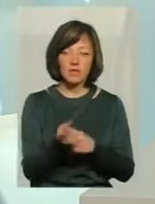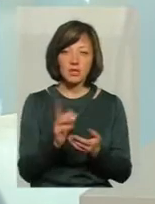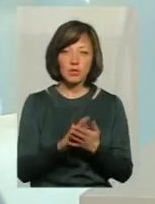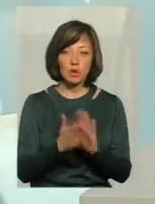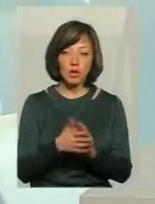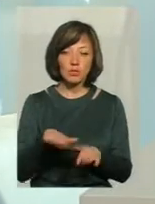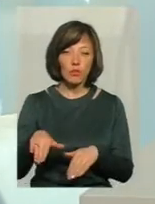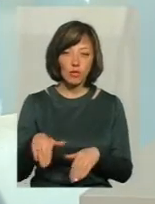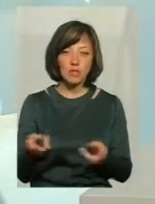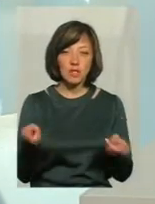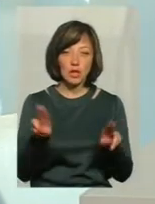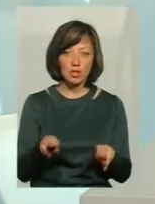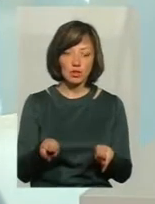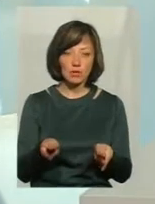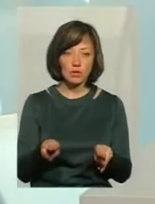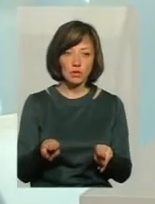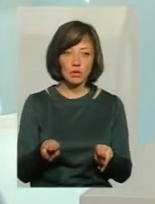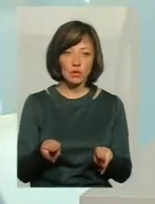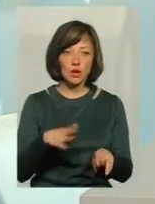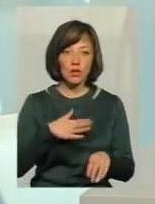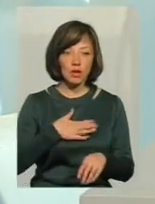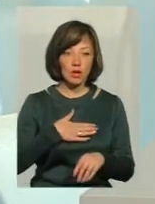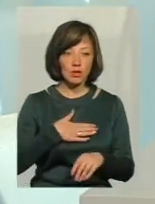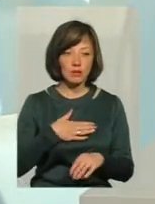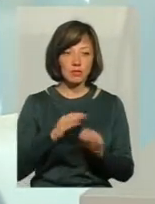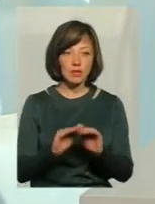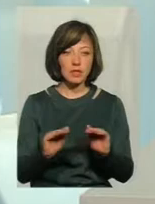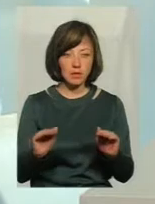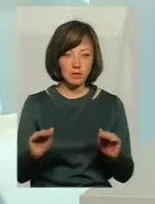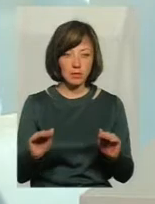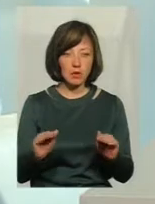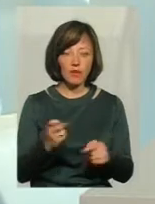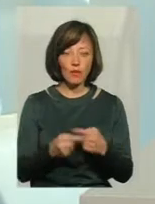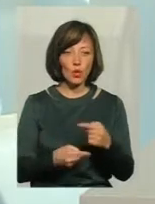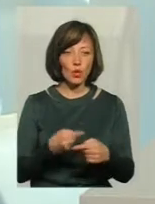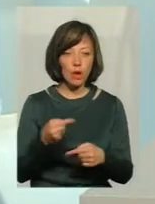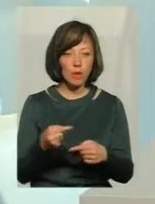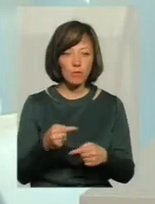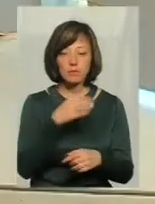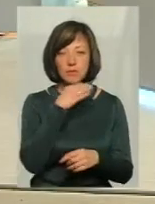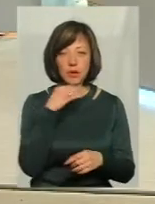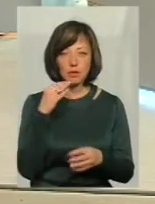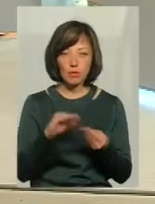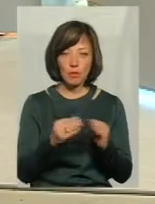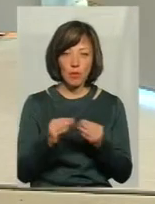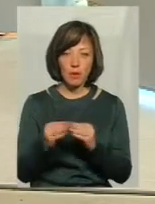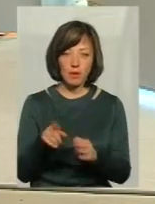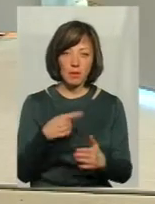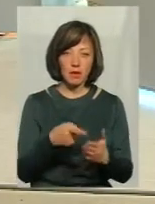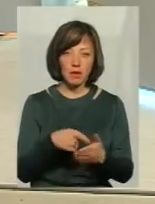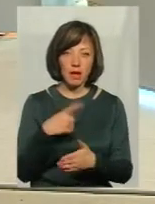ми потім залишимо нашим дітям, внукам багато проблем і